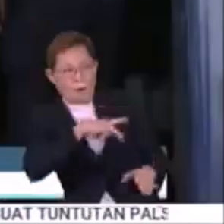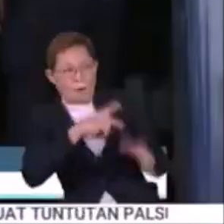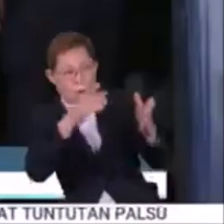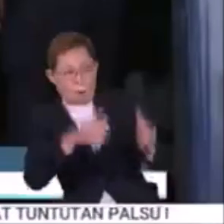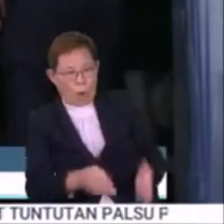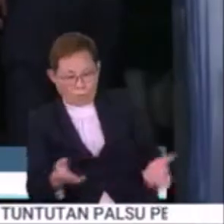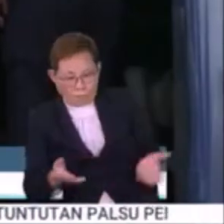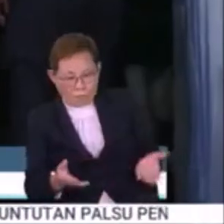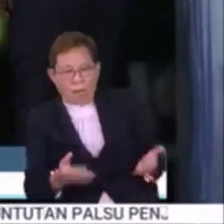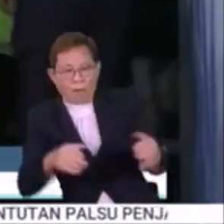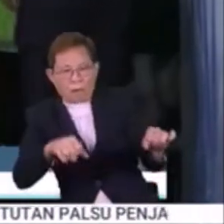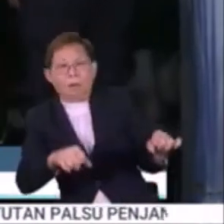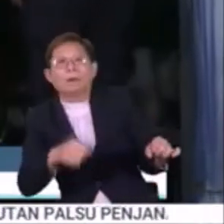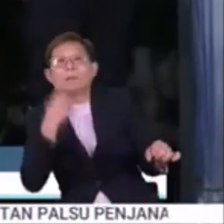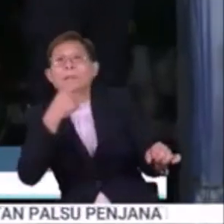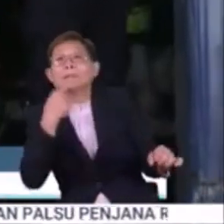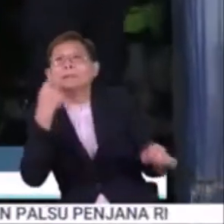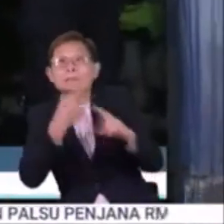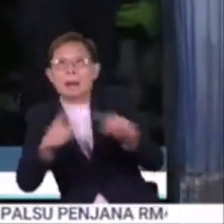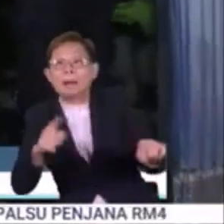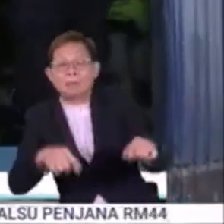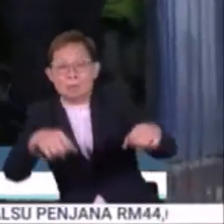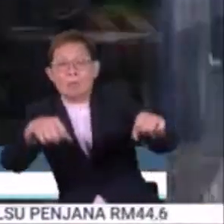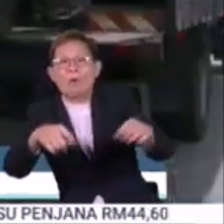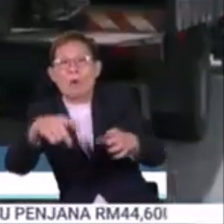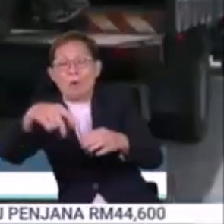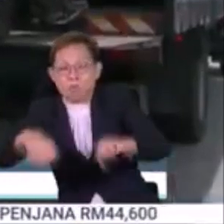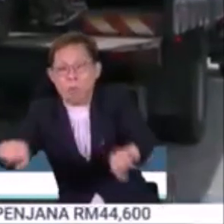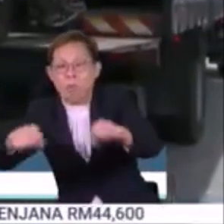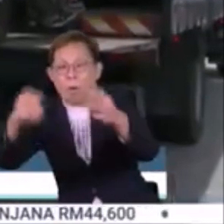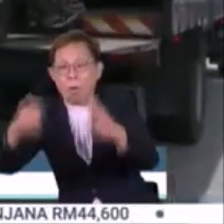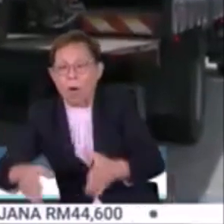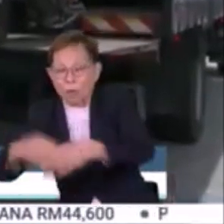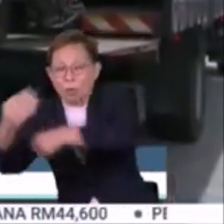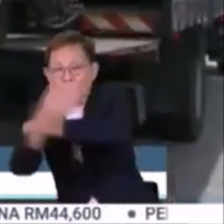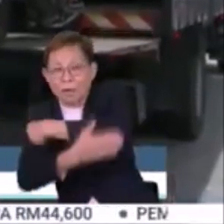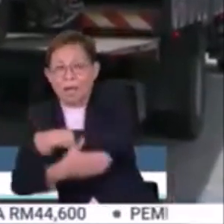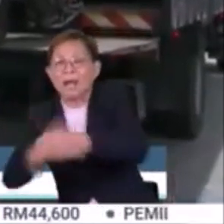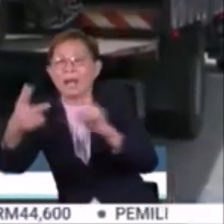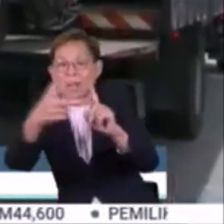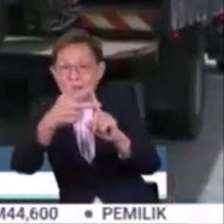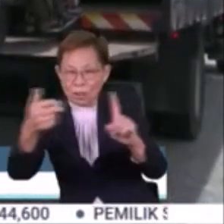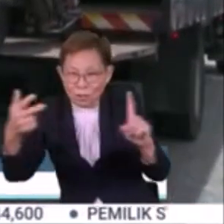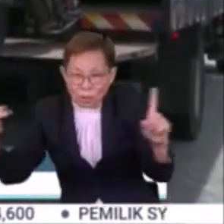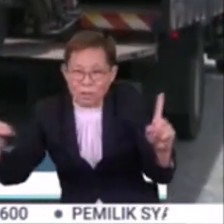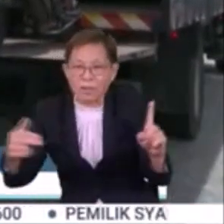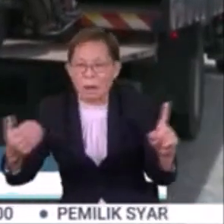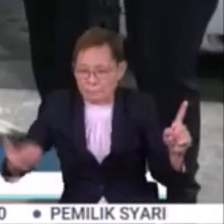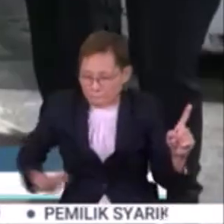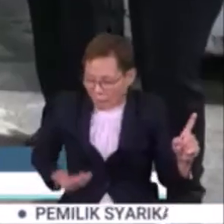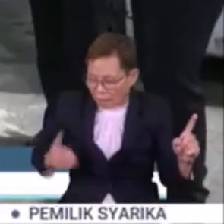tempatan yang ditunggang warga asing dari Bangladesh, Indonesia dan Rohingya.